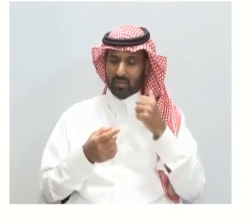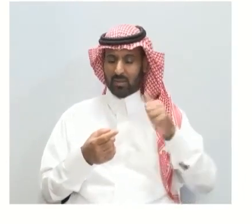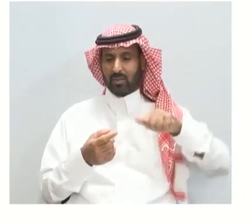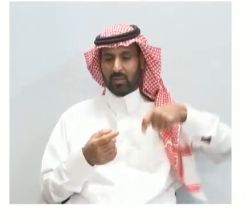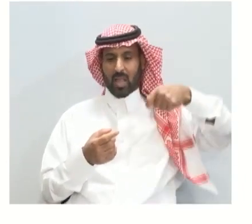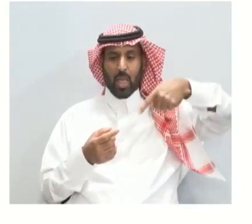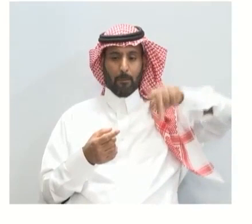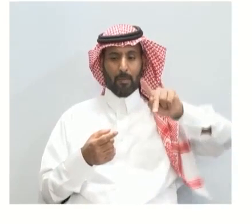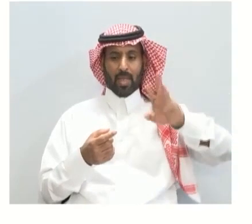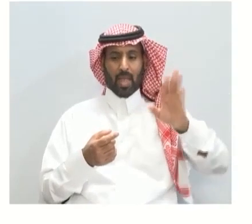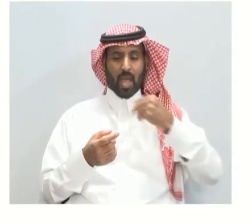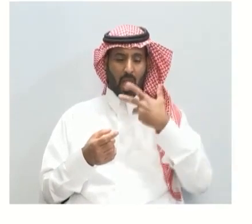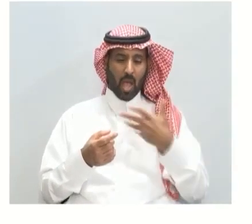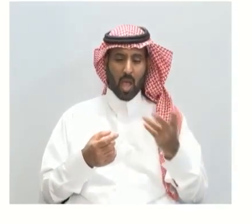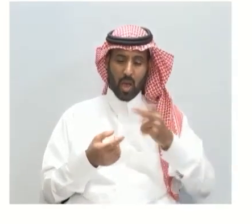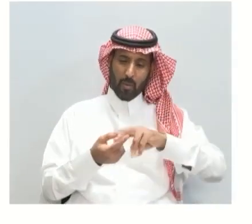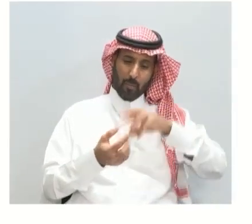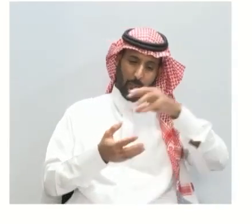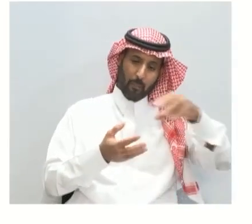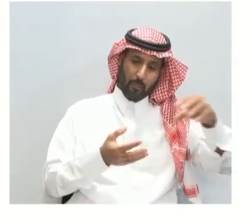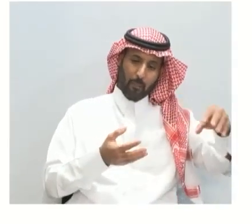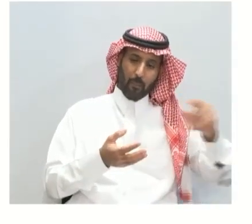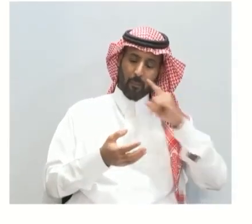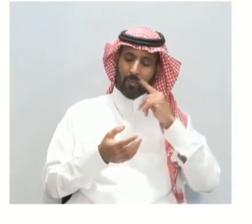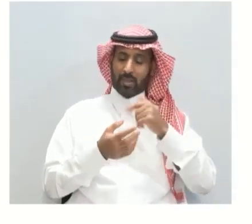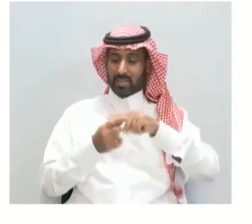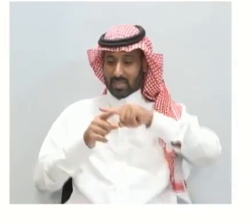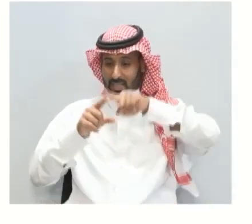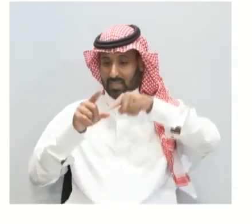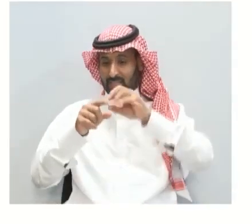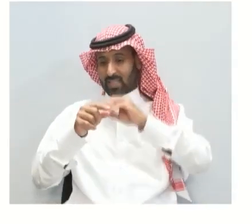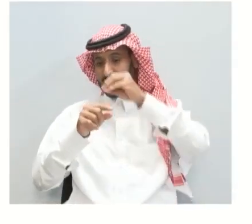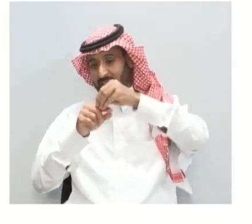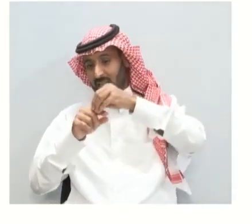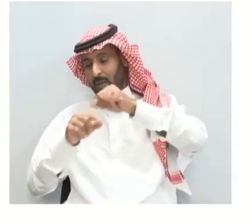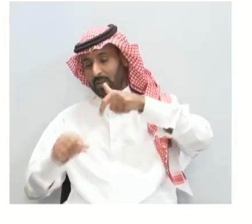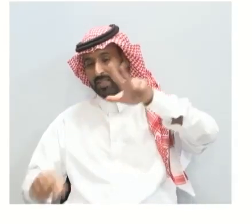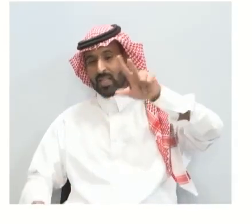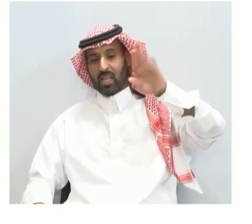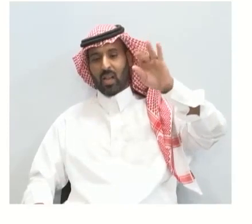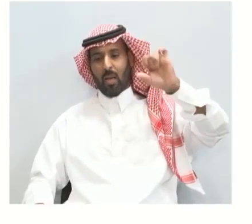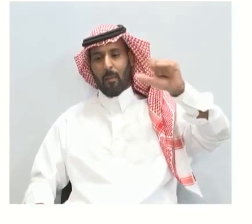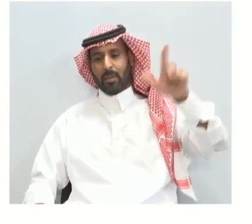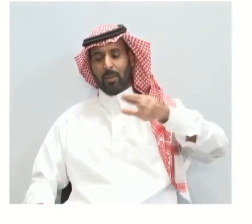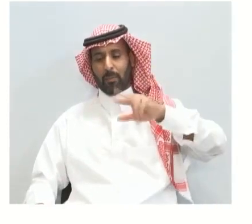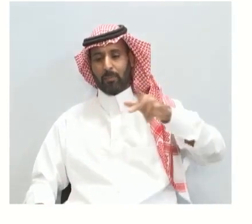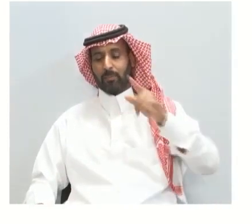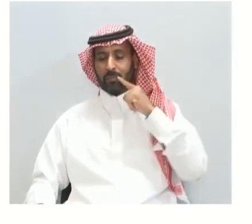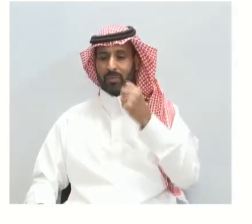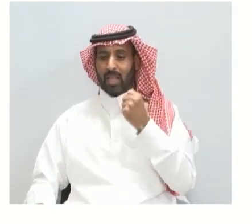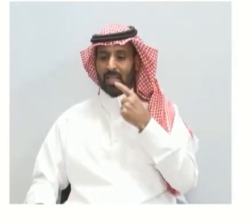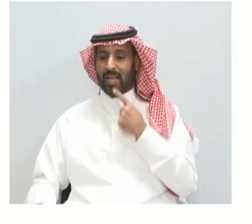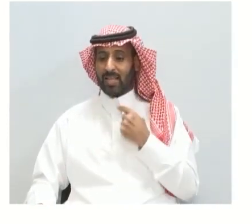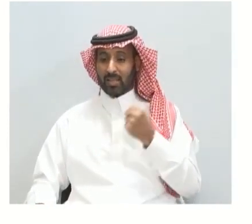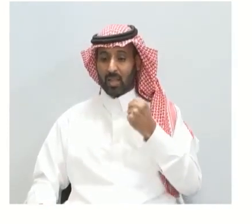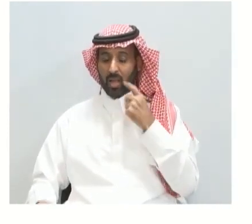لانه تم نقل هذه البيروفيت من السيتوبلازم الى الميتوكندريا هذه العمليه تتطلب طاقه لذلك كان الناتج